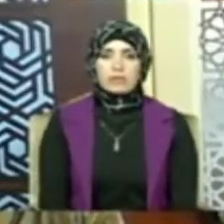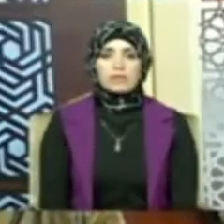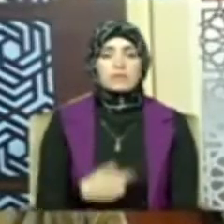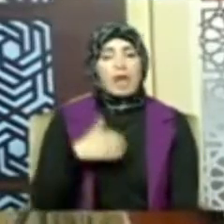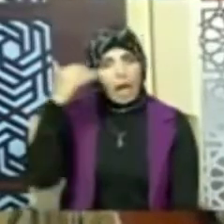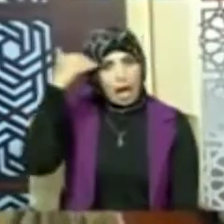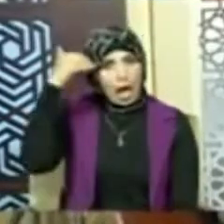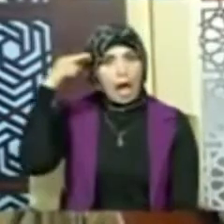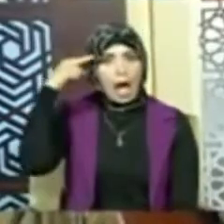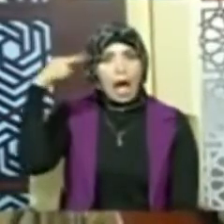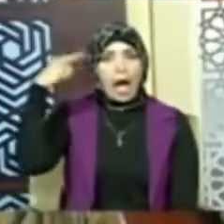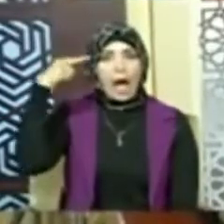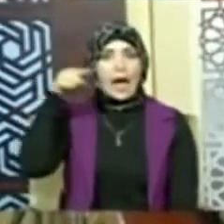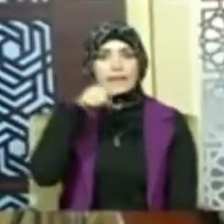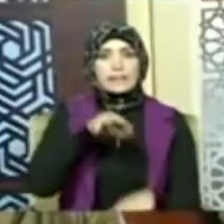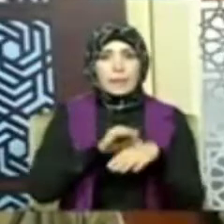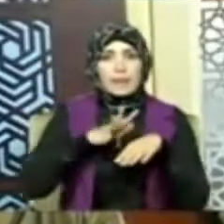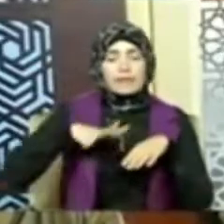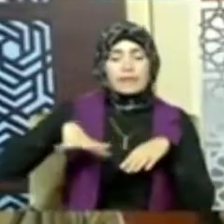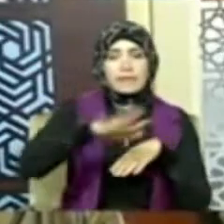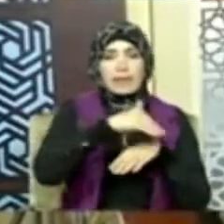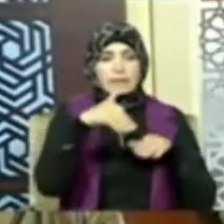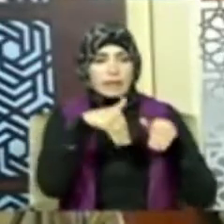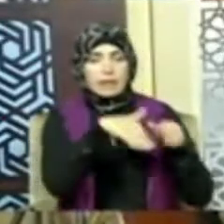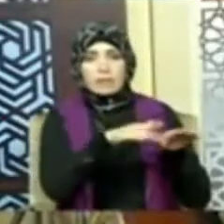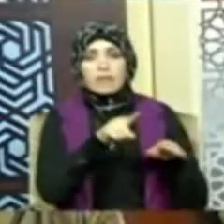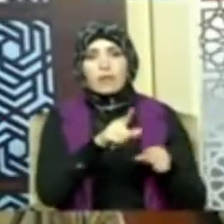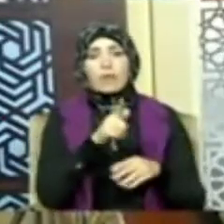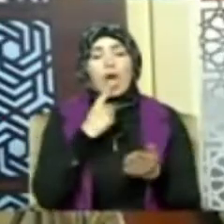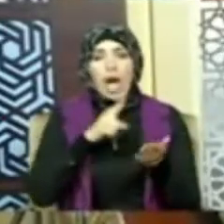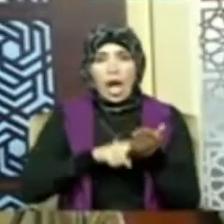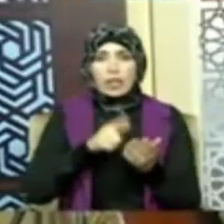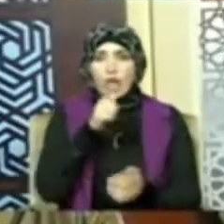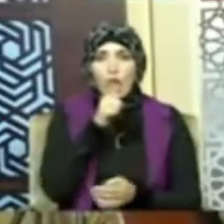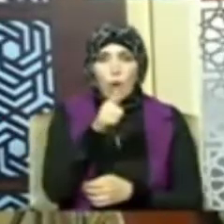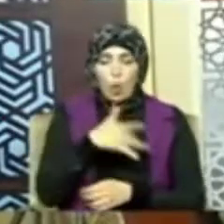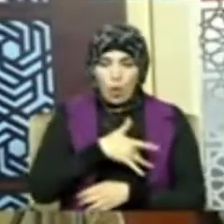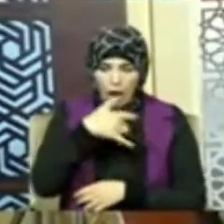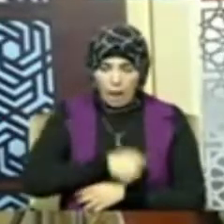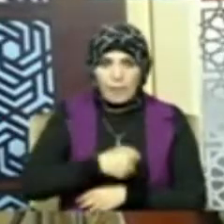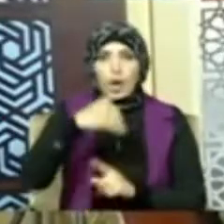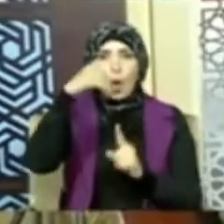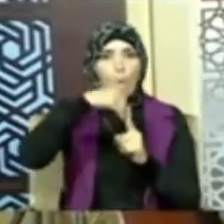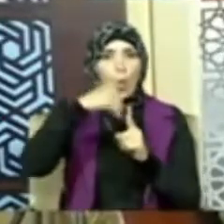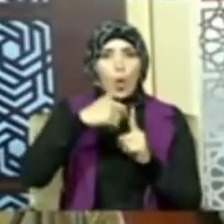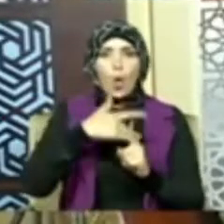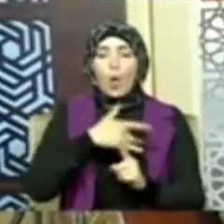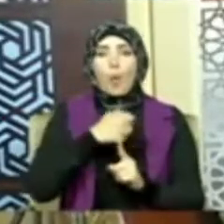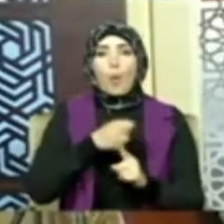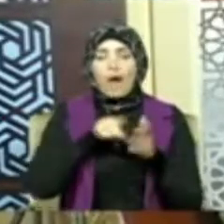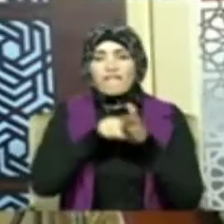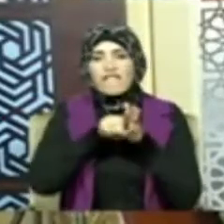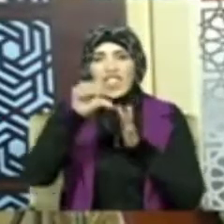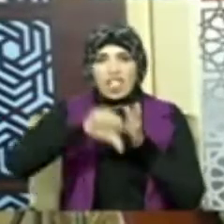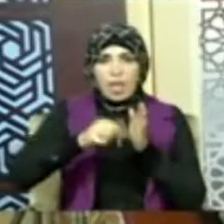أحسب الناس أن يتركوا أن يقولوا آمنا وهم لا